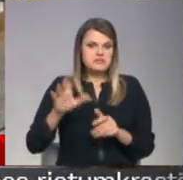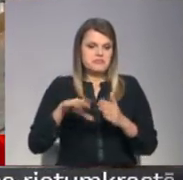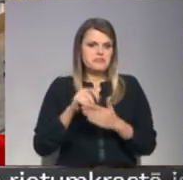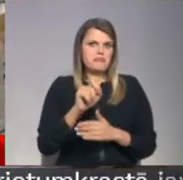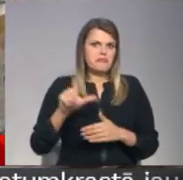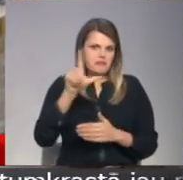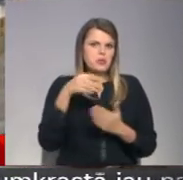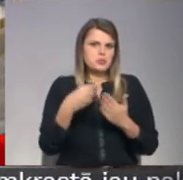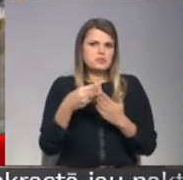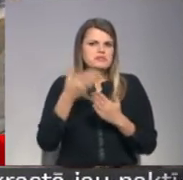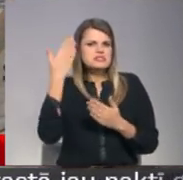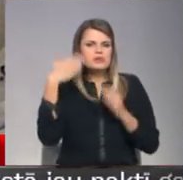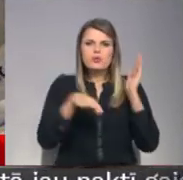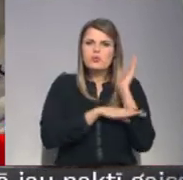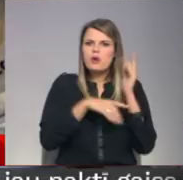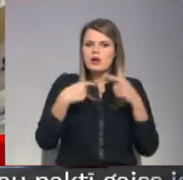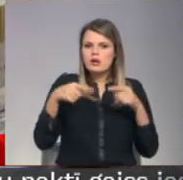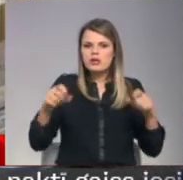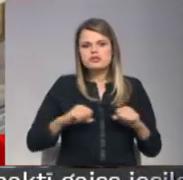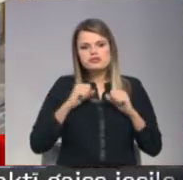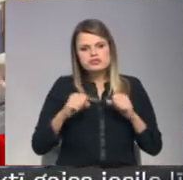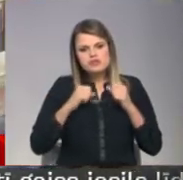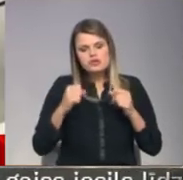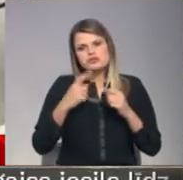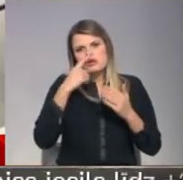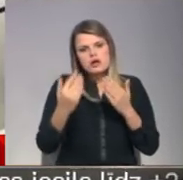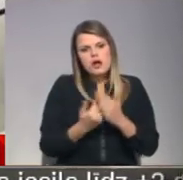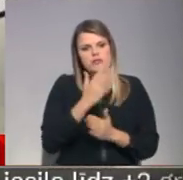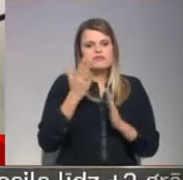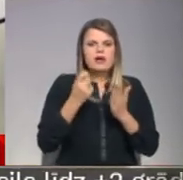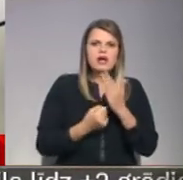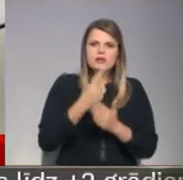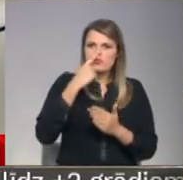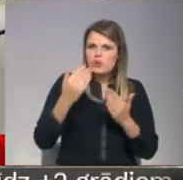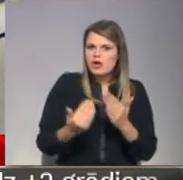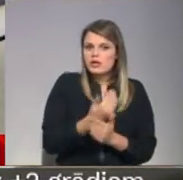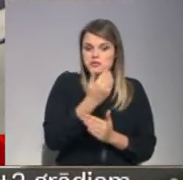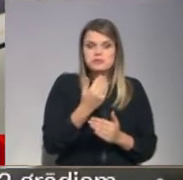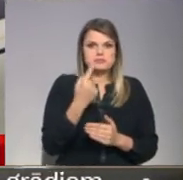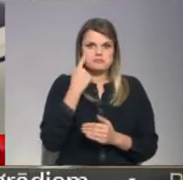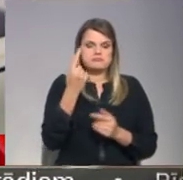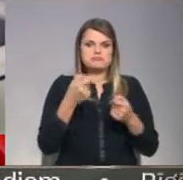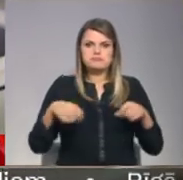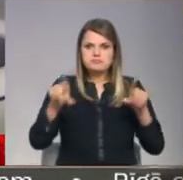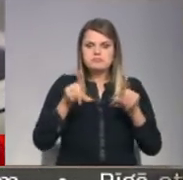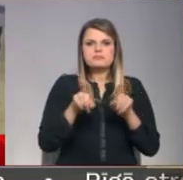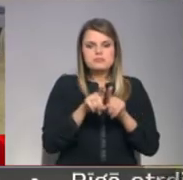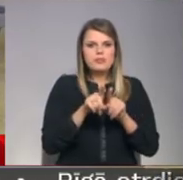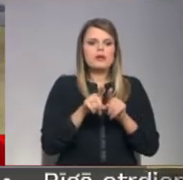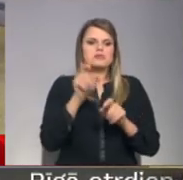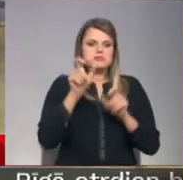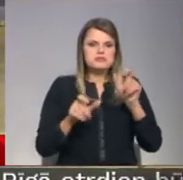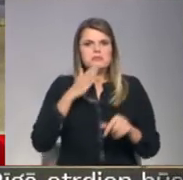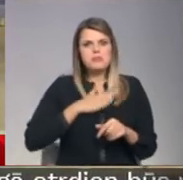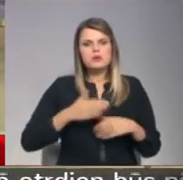sākuši novērtēt senās koka lietas, cenšoties tās atjaunot vai radīt no jauna. Acīm redzami pieaudzis pieprasījums pēc